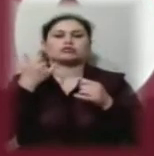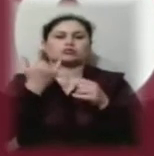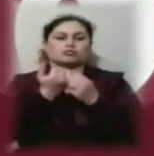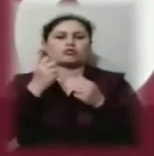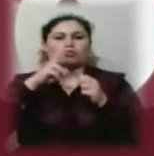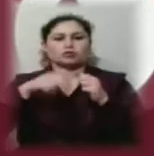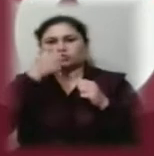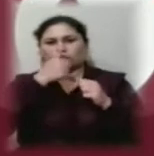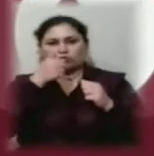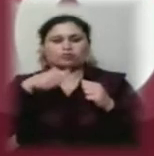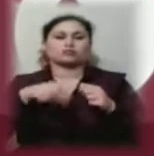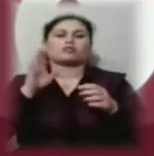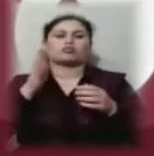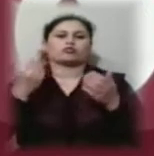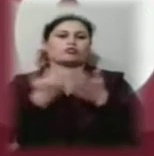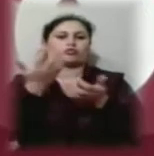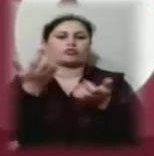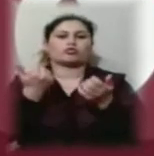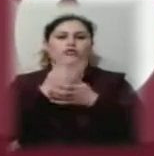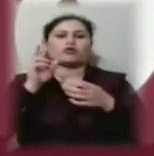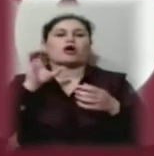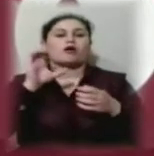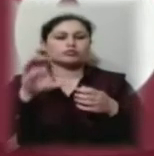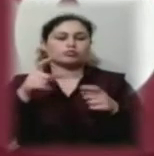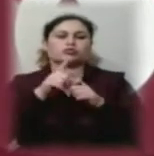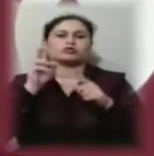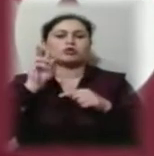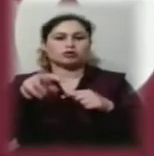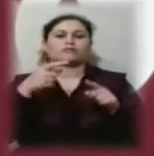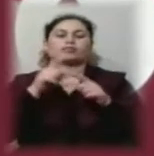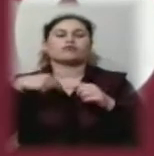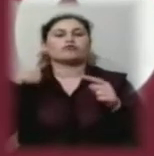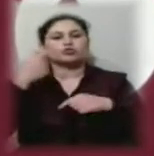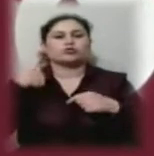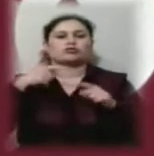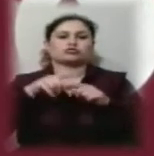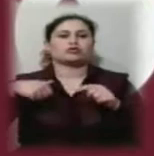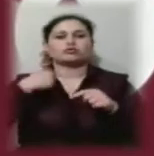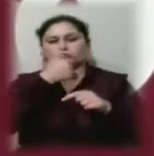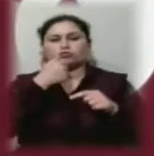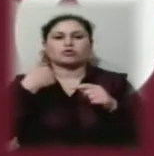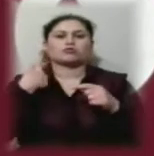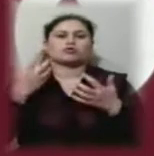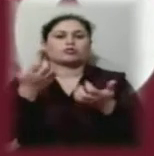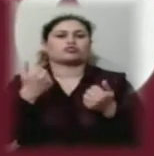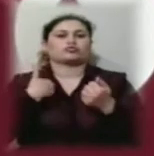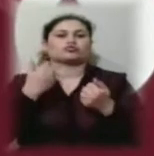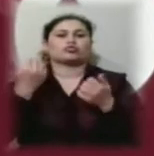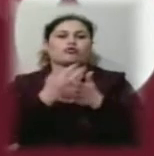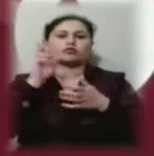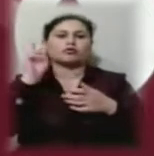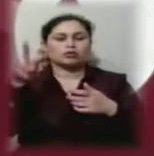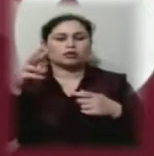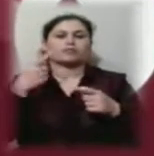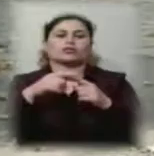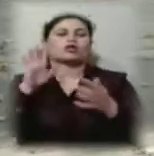автобуси. Я дуже хочу, щоб ми в слідчому році отримали нові тролейбуси і далі йшли в цьому